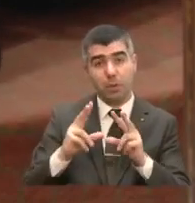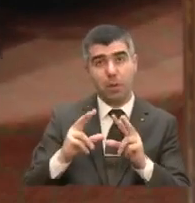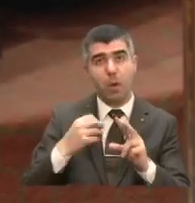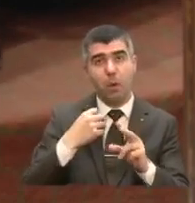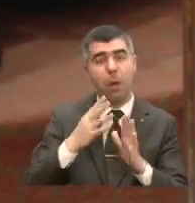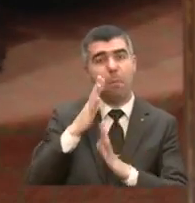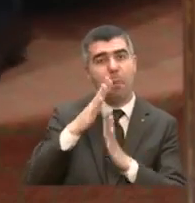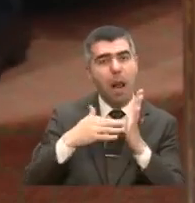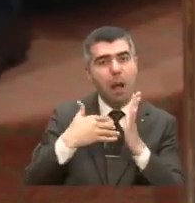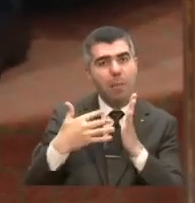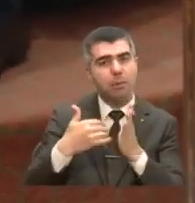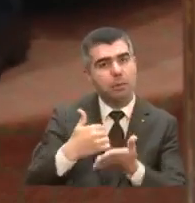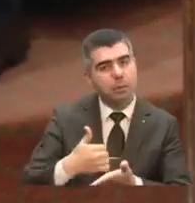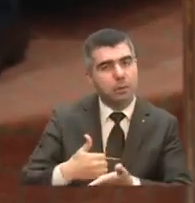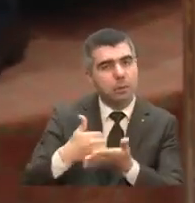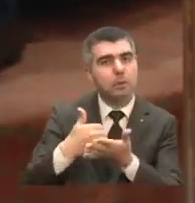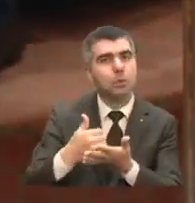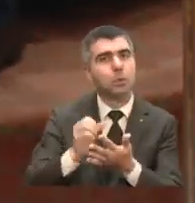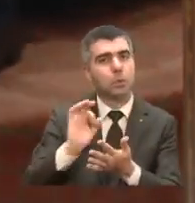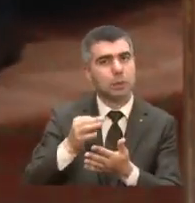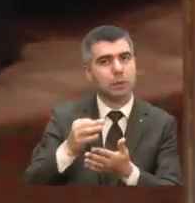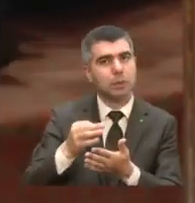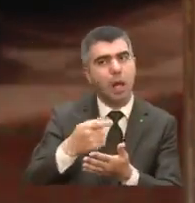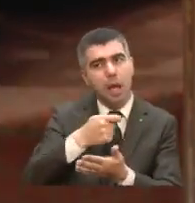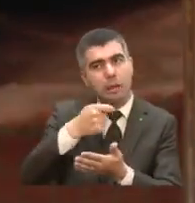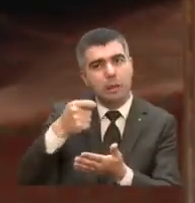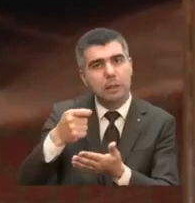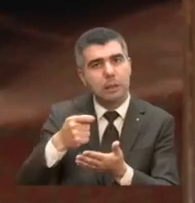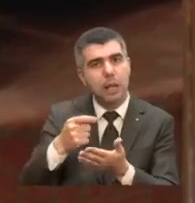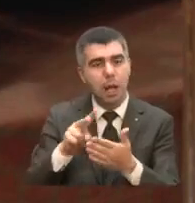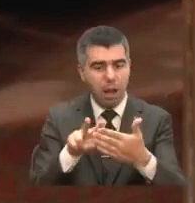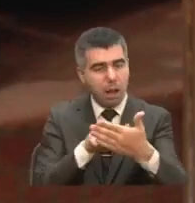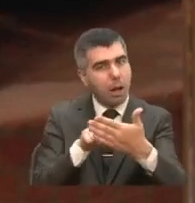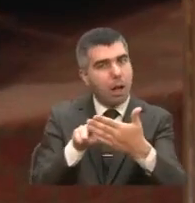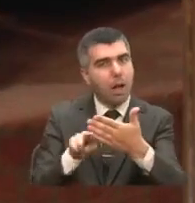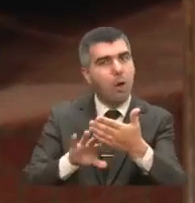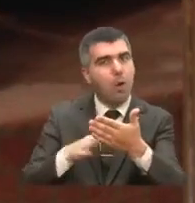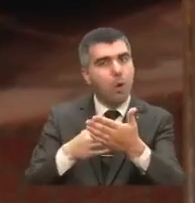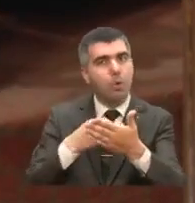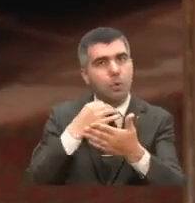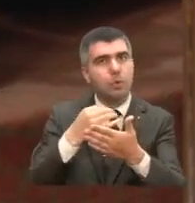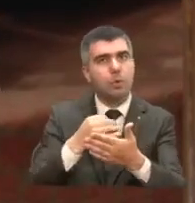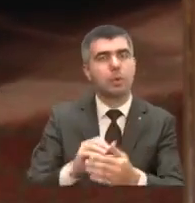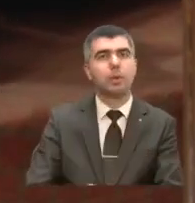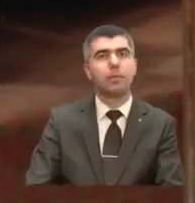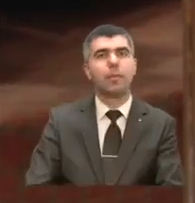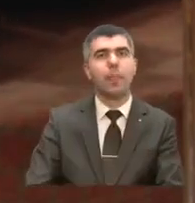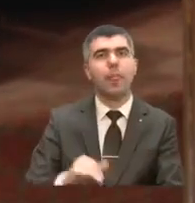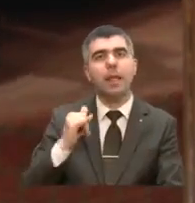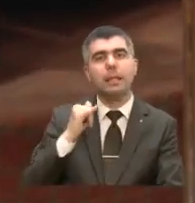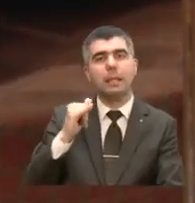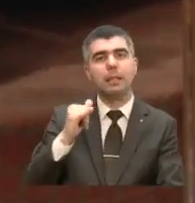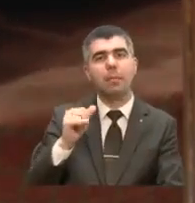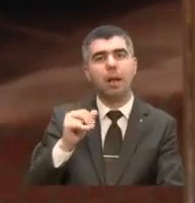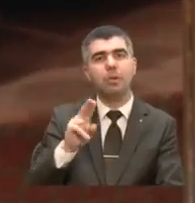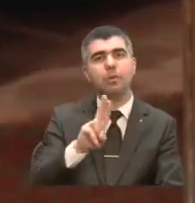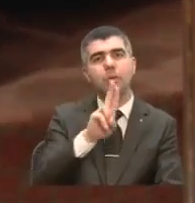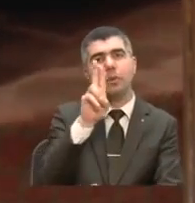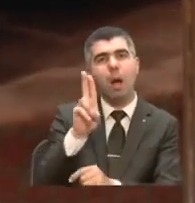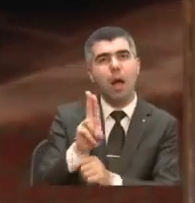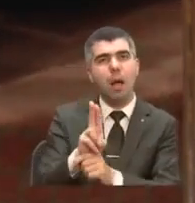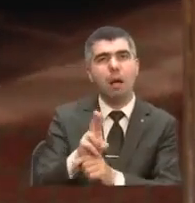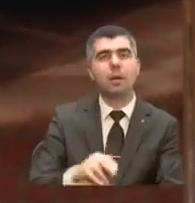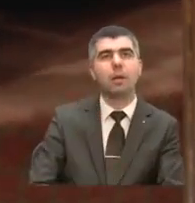تقراها وشوف، لأن هذه القضية ديال الدراسات هي أمور لا يمكن تجاوزها. أنت دائما تطرح سؤال